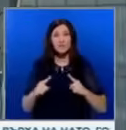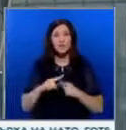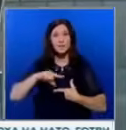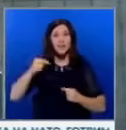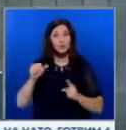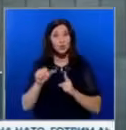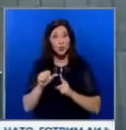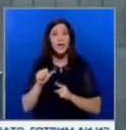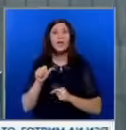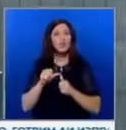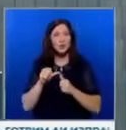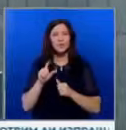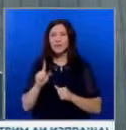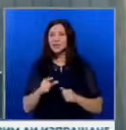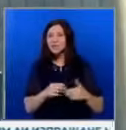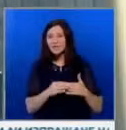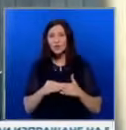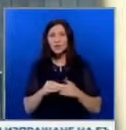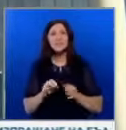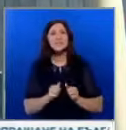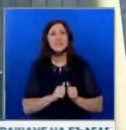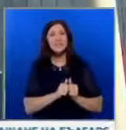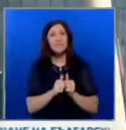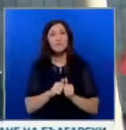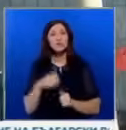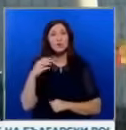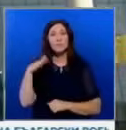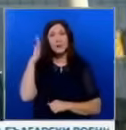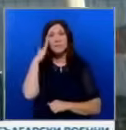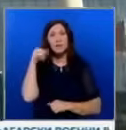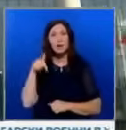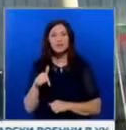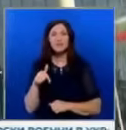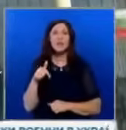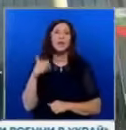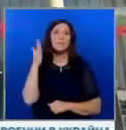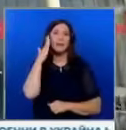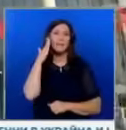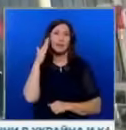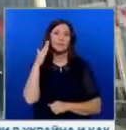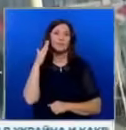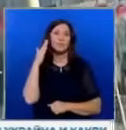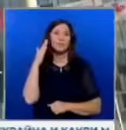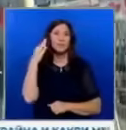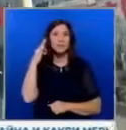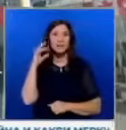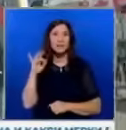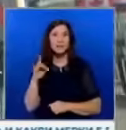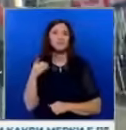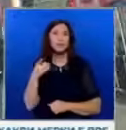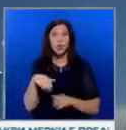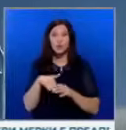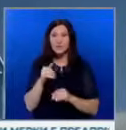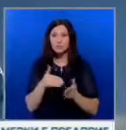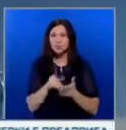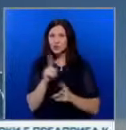юли трябваше да бъде водена съвместно от премиера Главчев и президента Радев, но държавният глава отказа с мотива, че не е съгласен с част от